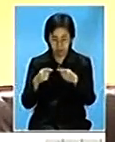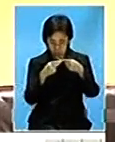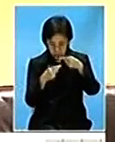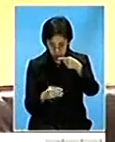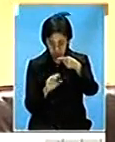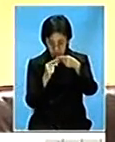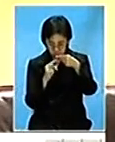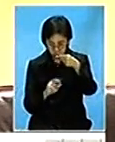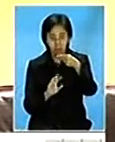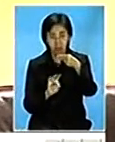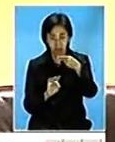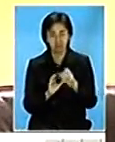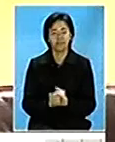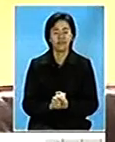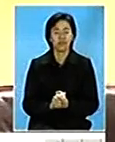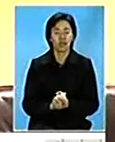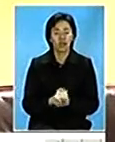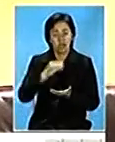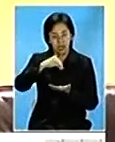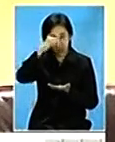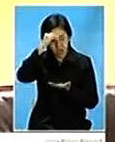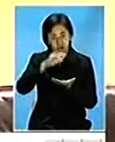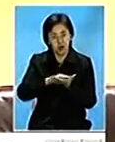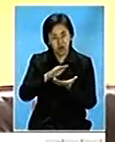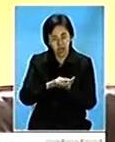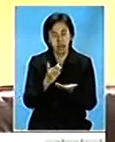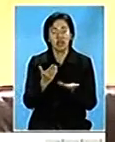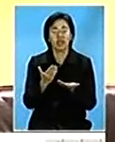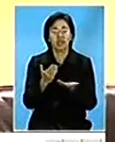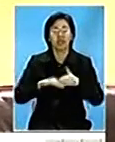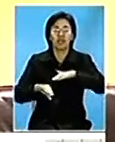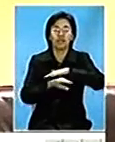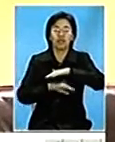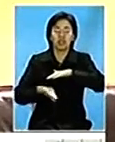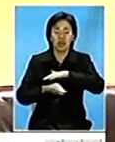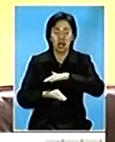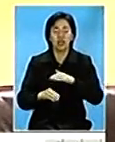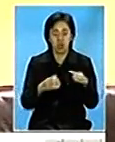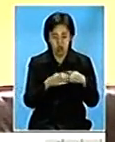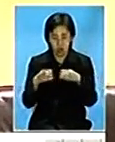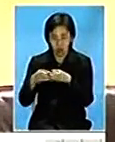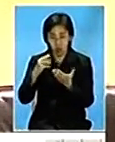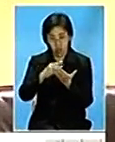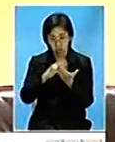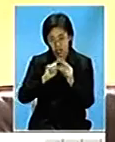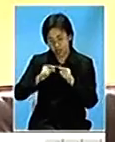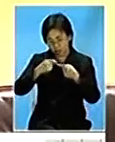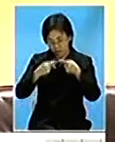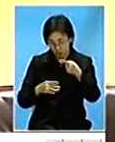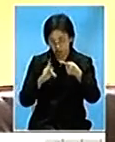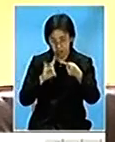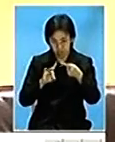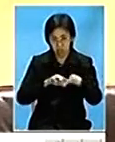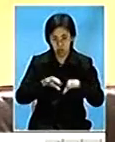เรียนรู้ที่สถานศึกษาระดับการศึกษาขั้นพื้นฐานต้องนำไปจากการเรียนนะครับแล้